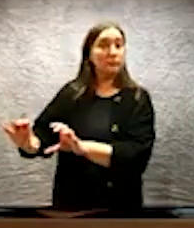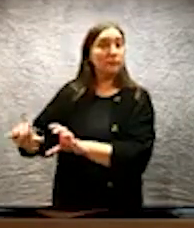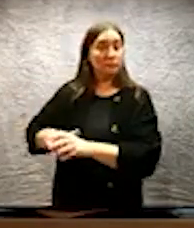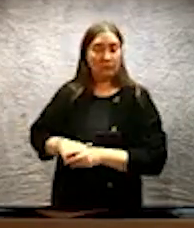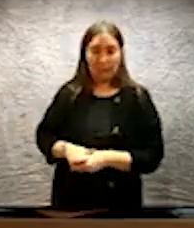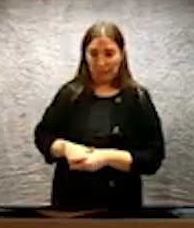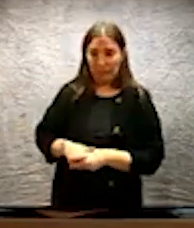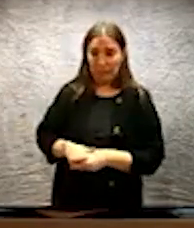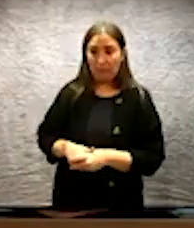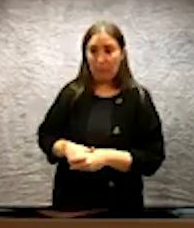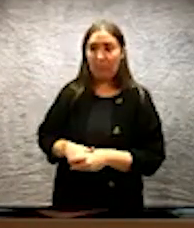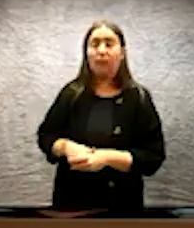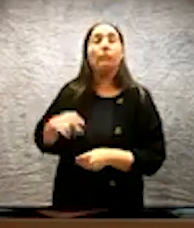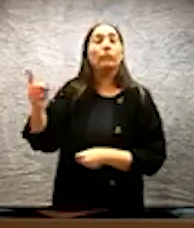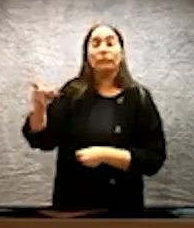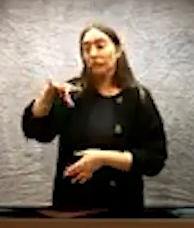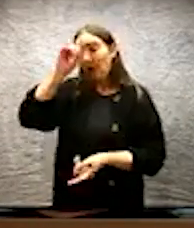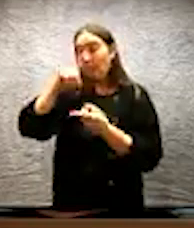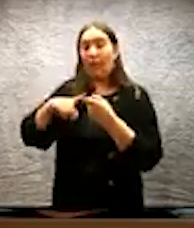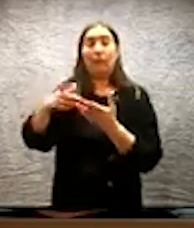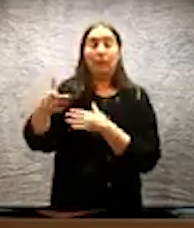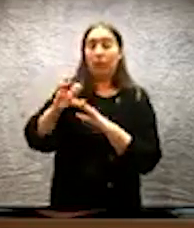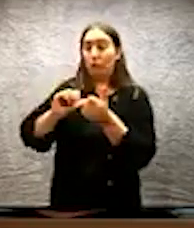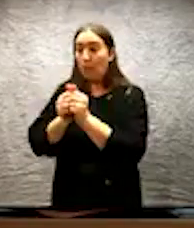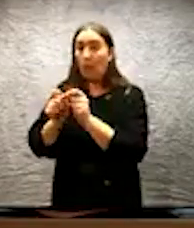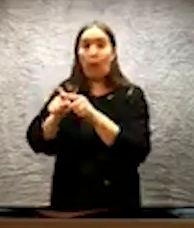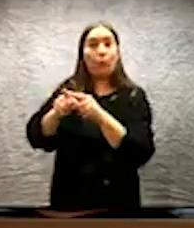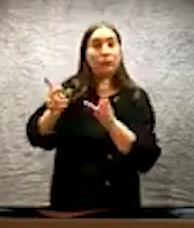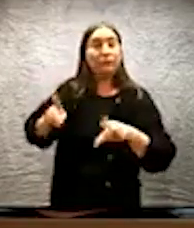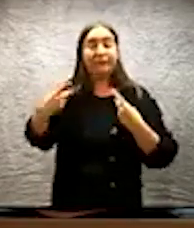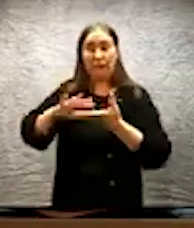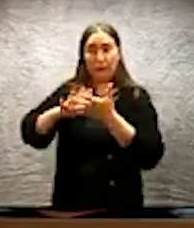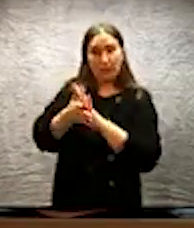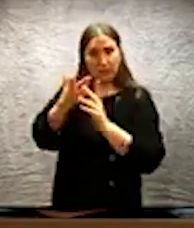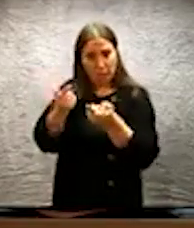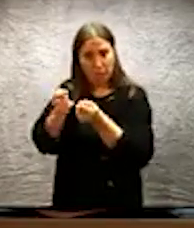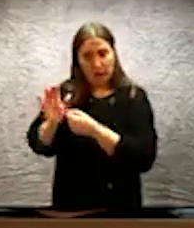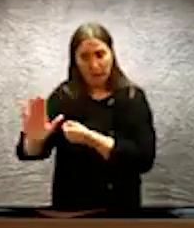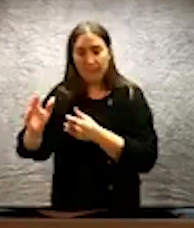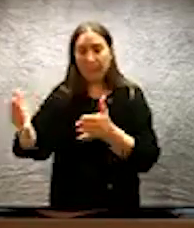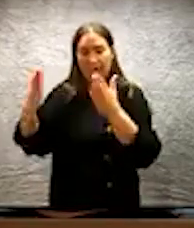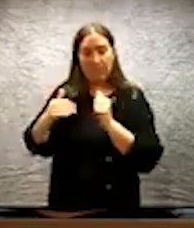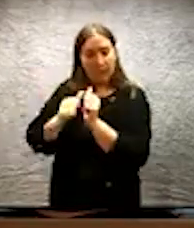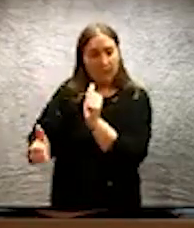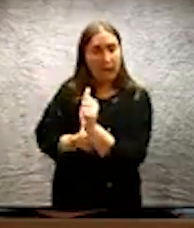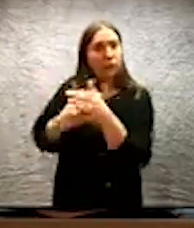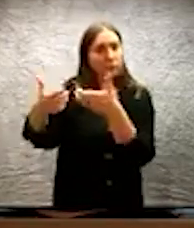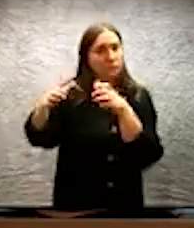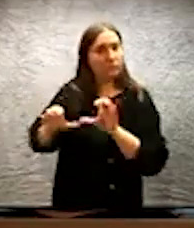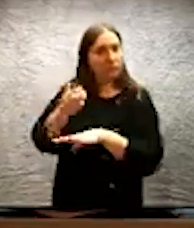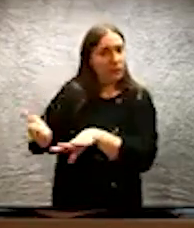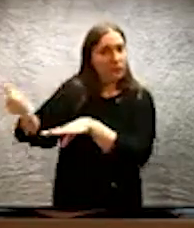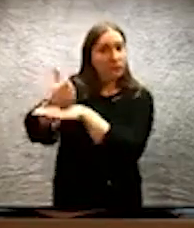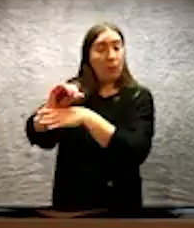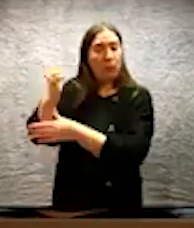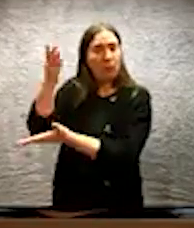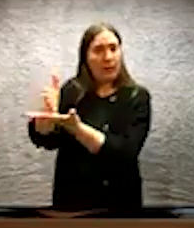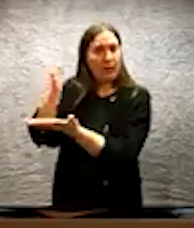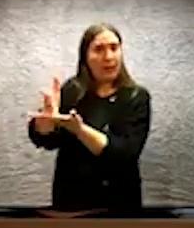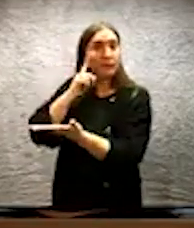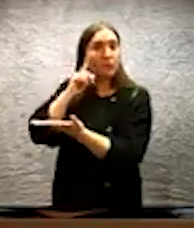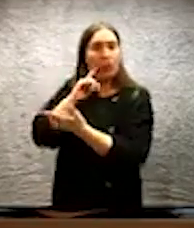poste chargé des sports et de la vie associative. Un adjoint administratif principal de première classe pour le reclassement d'un